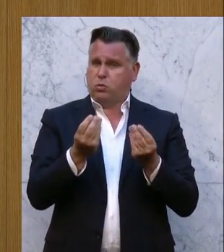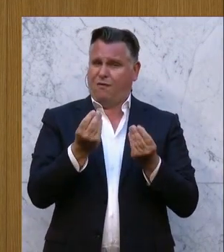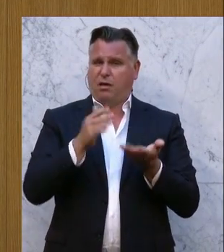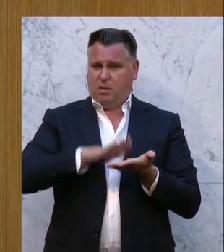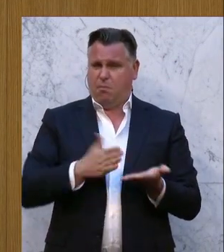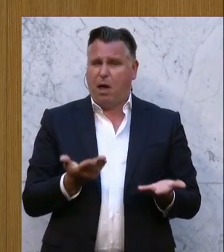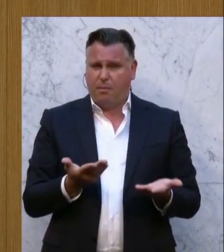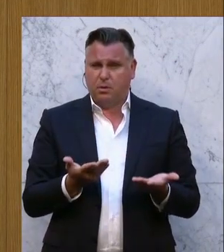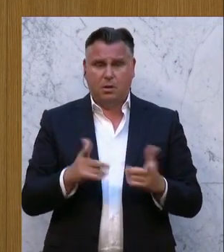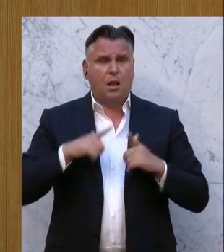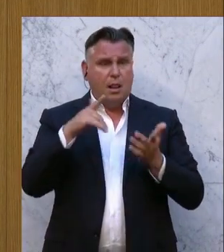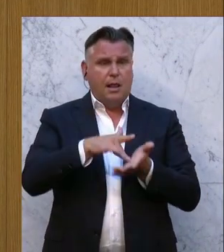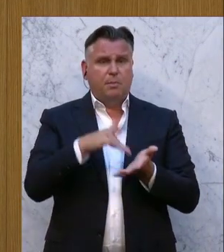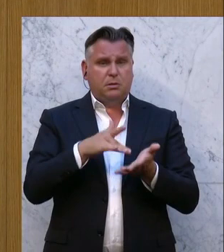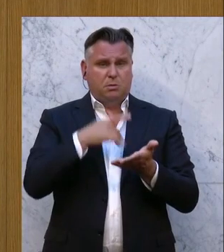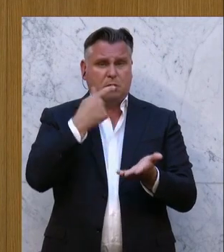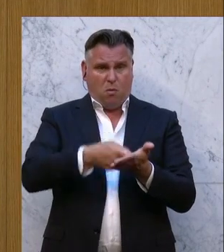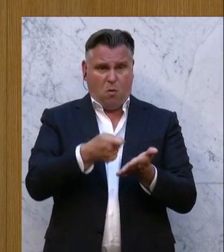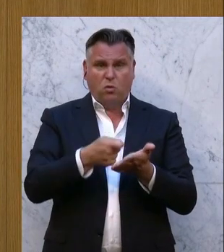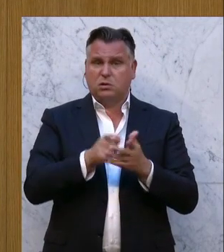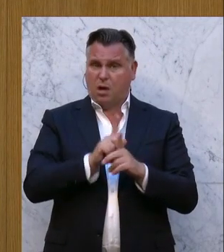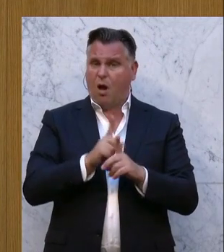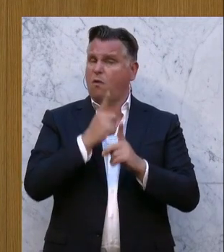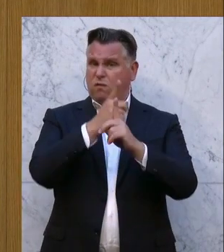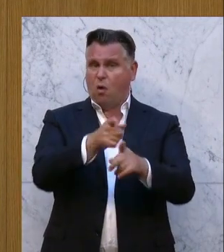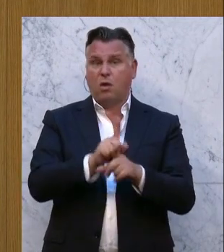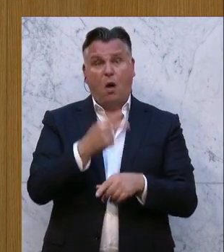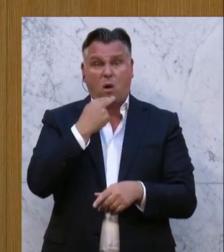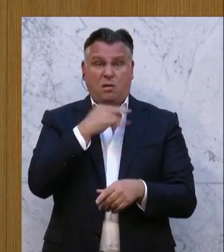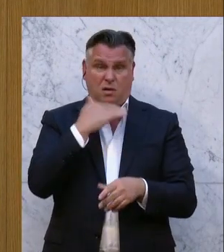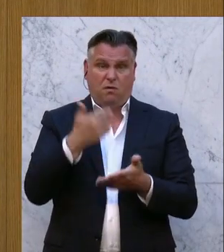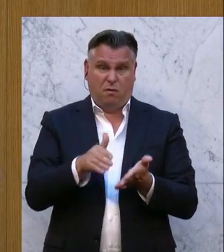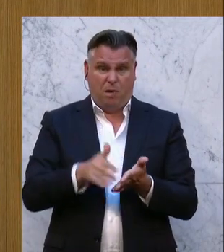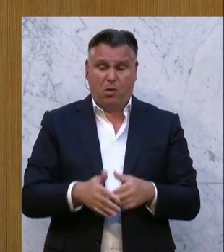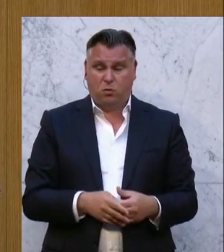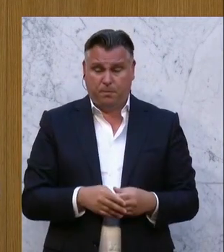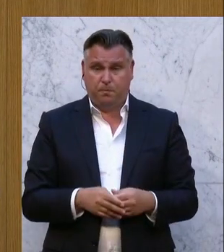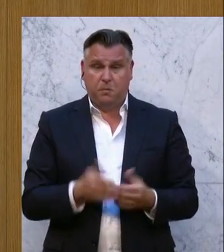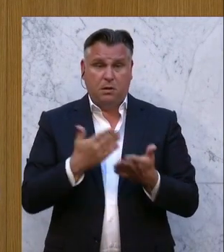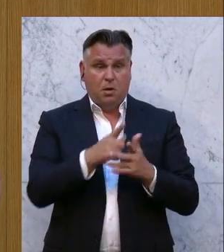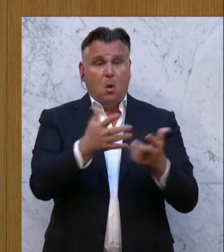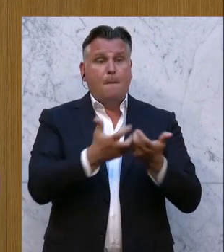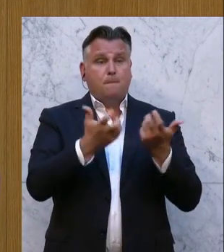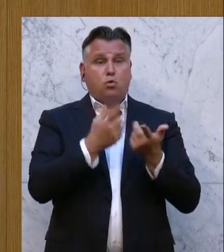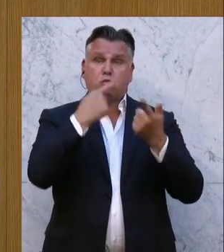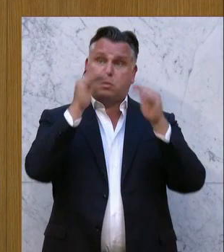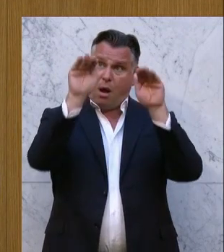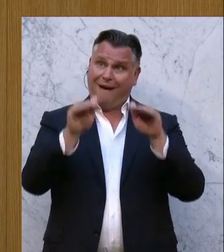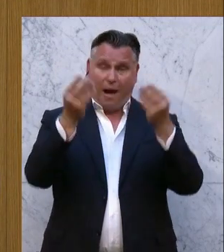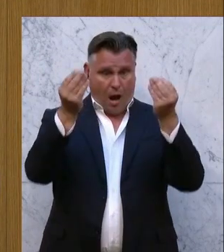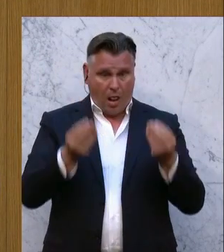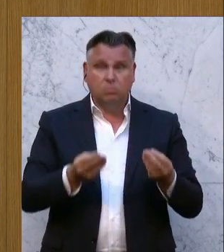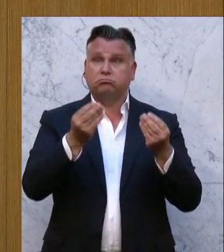können. Das heißt, Lebensmittelkosten sind auch ganz klar Energiekosten. Und wenn wir dann die Produkte im Regal haben, dann haben wir